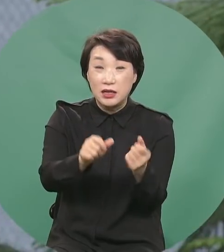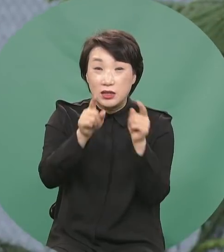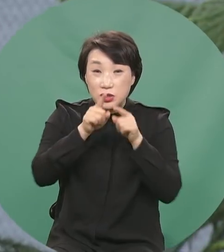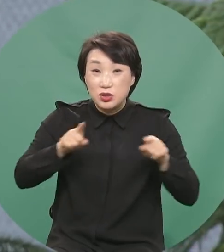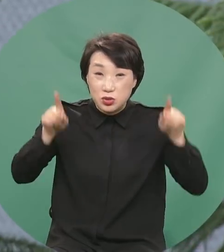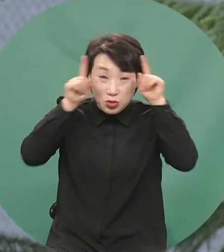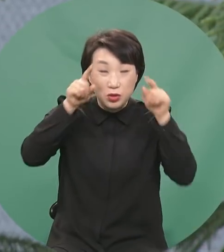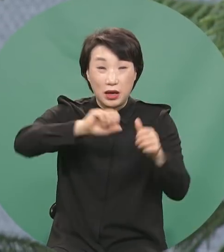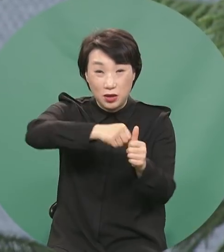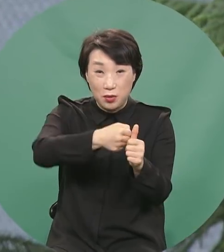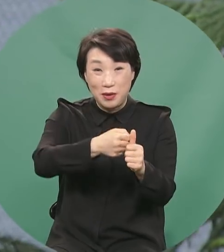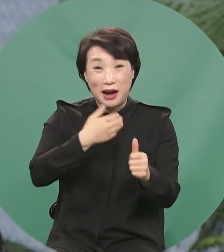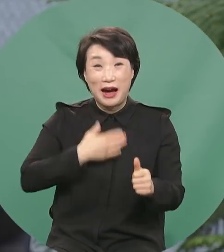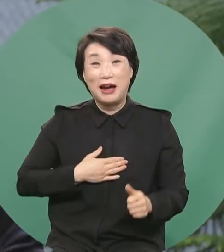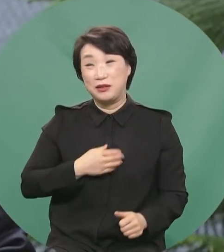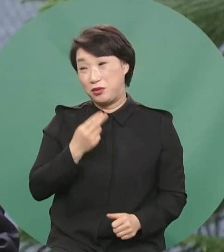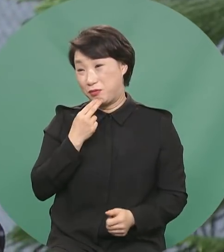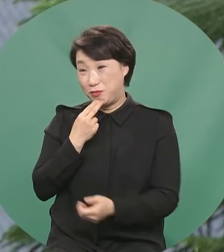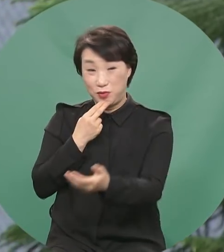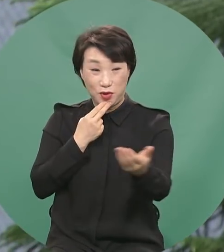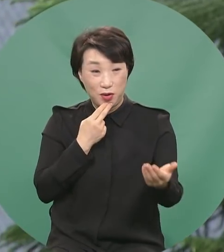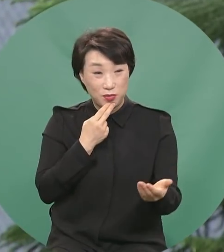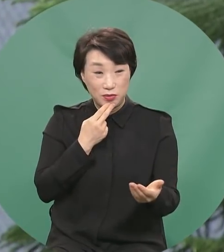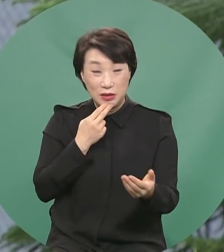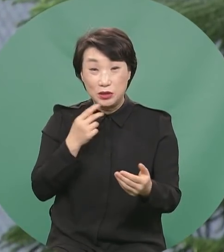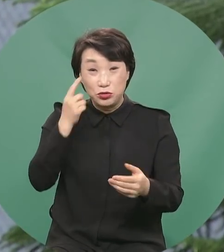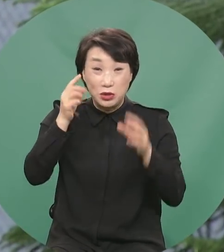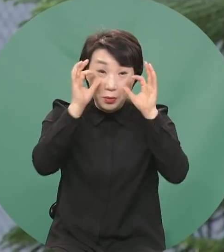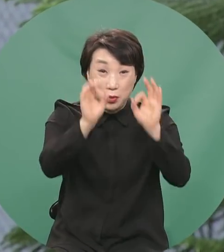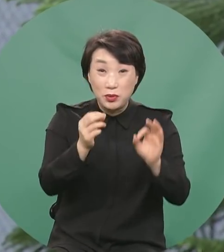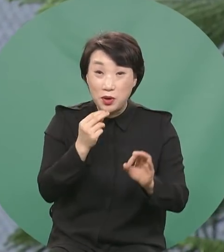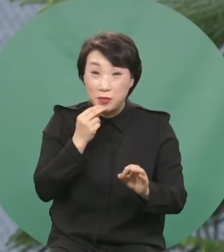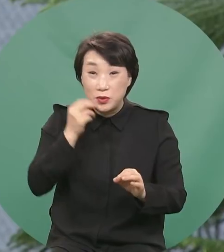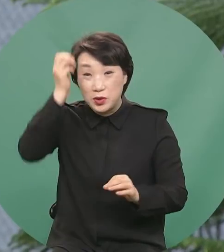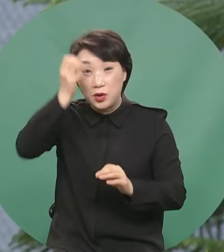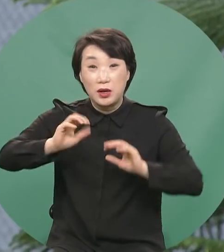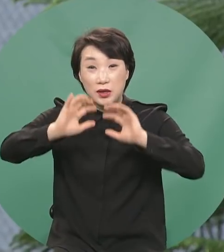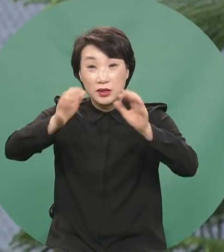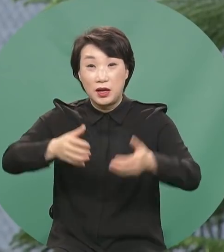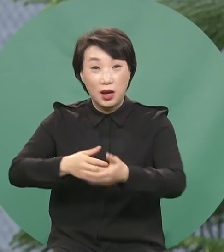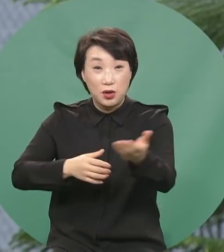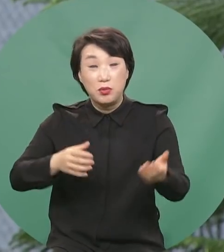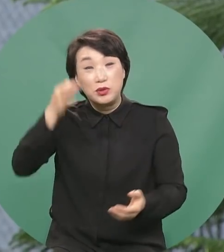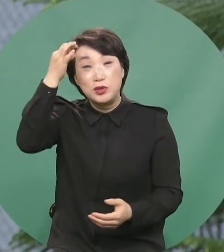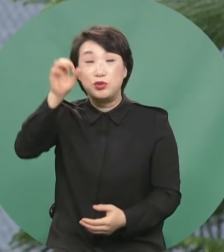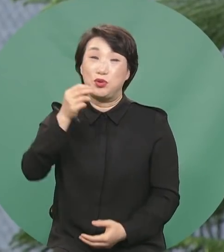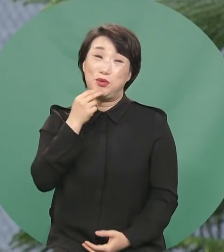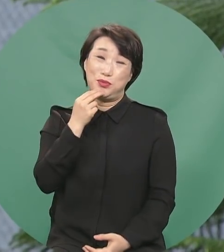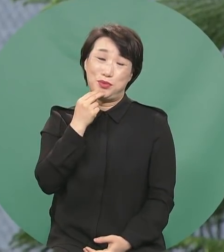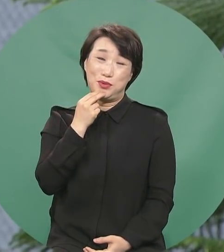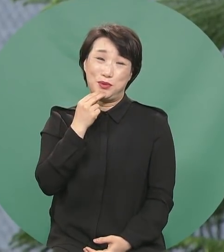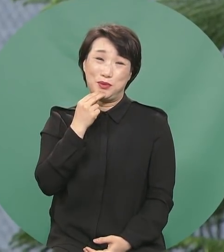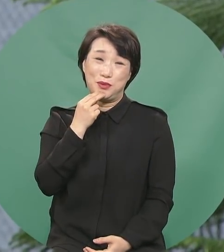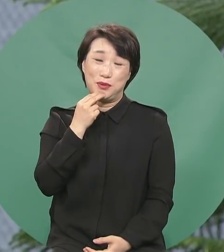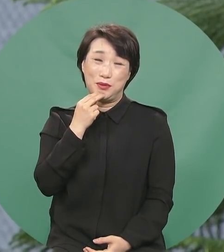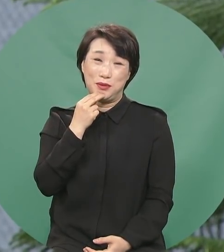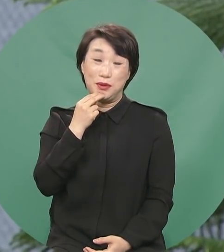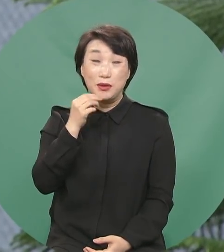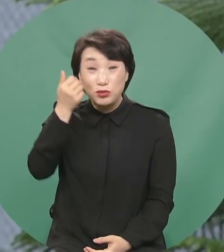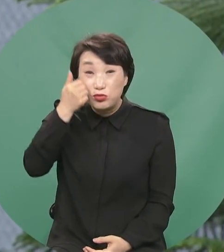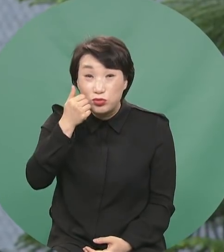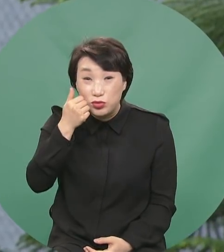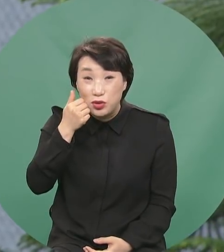지옥의 형벌을 알지 못하기에 보이지 않는 영적 세계를 인정할 수 없다고 하는 것을